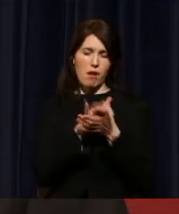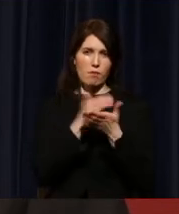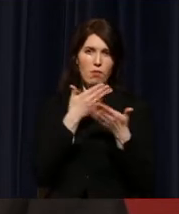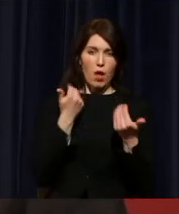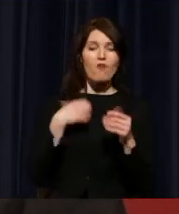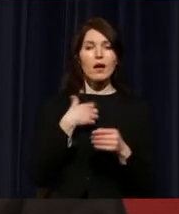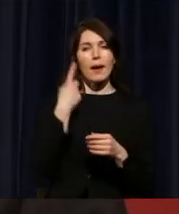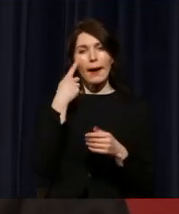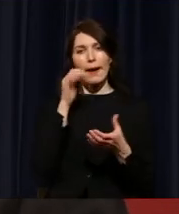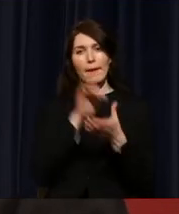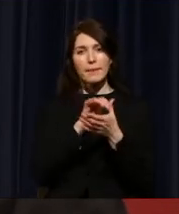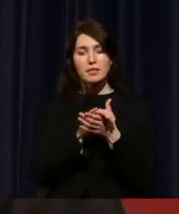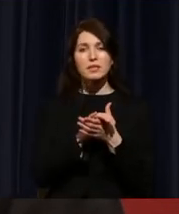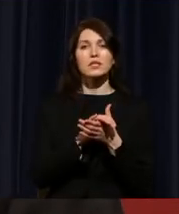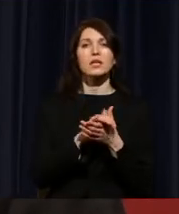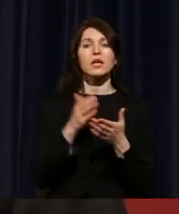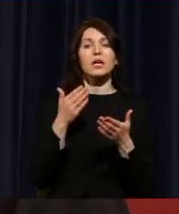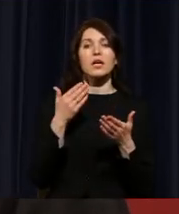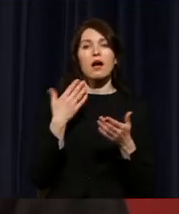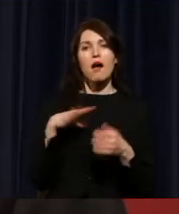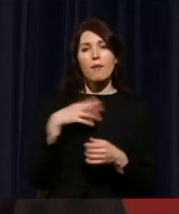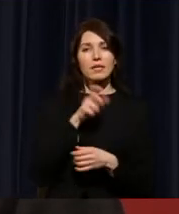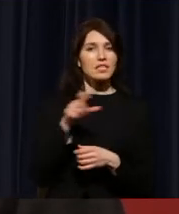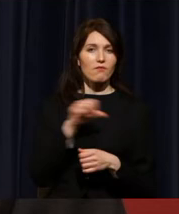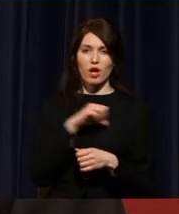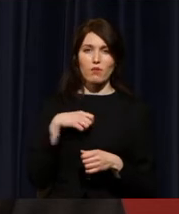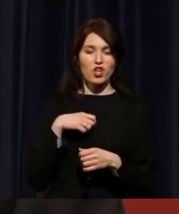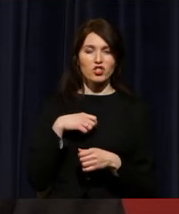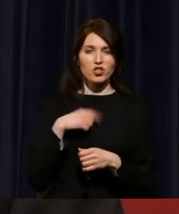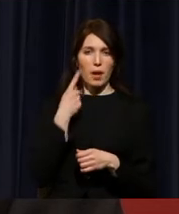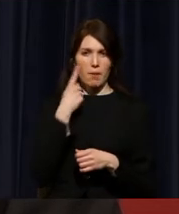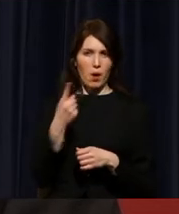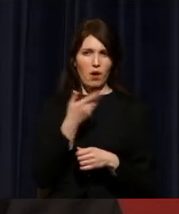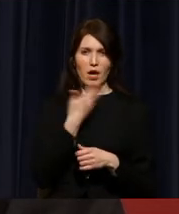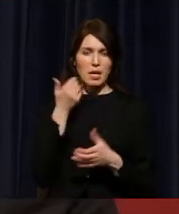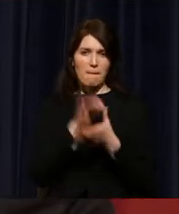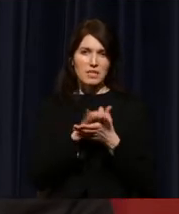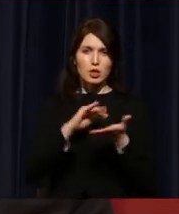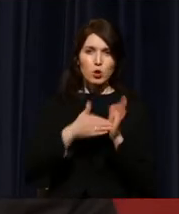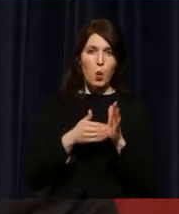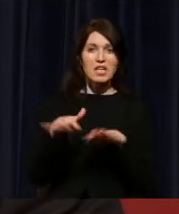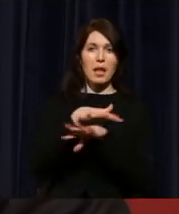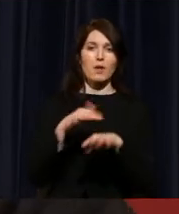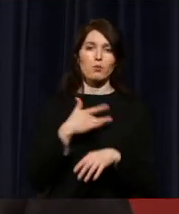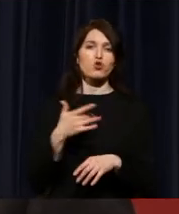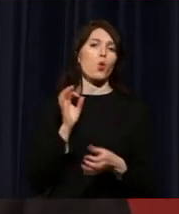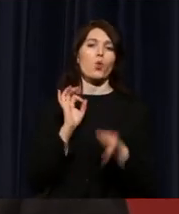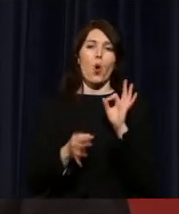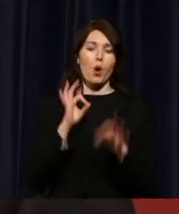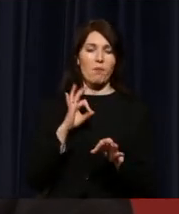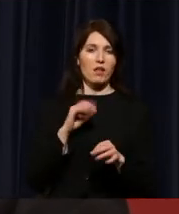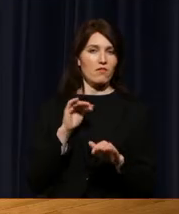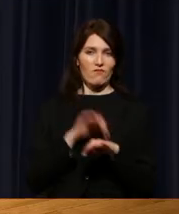jāspēj identificēt arī, kāpēc cilvēki paši neatpazīst situācijas, kas sabiedrībā šķiet normāls. Līdz ar